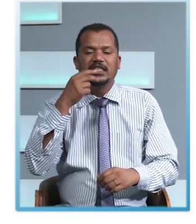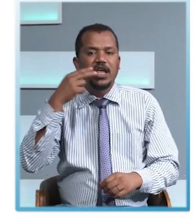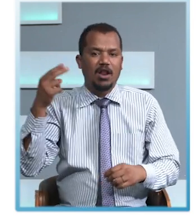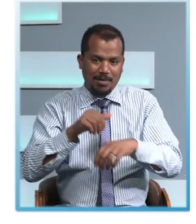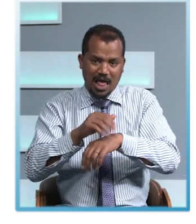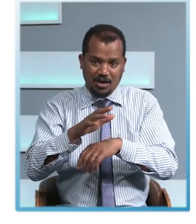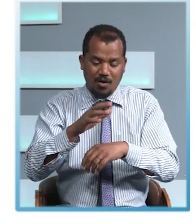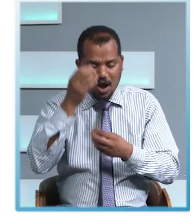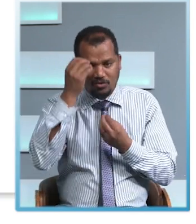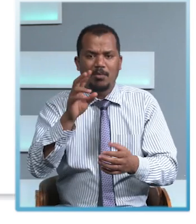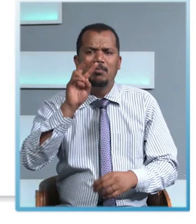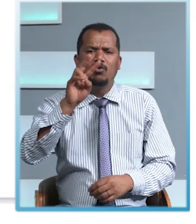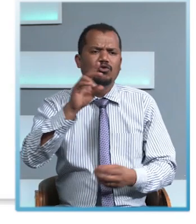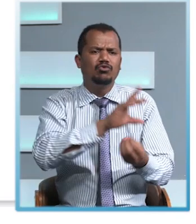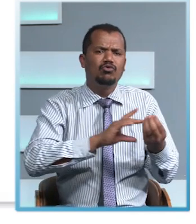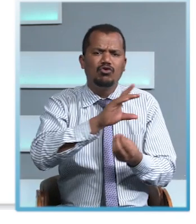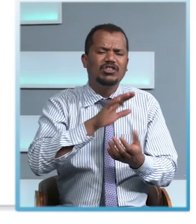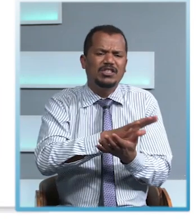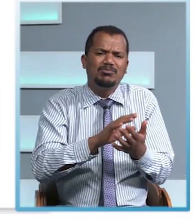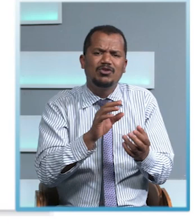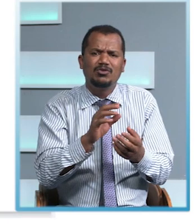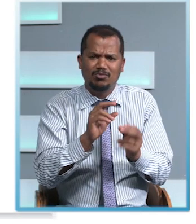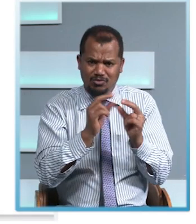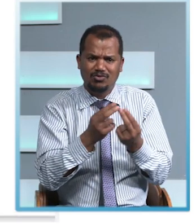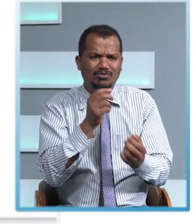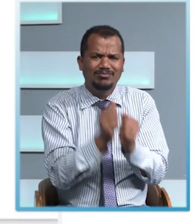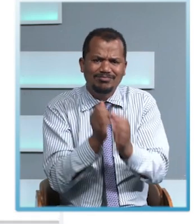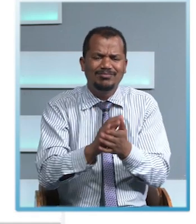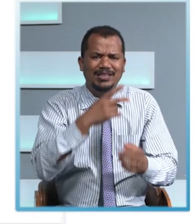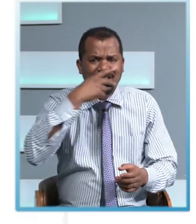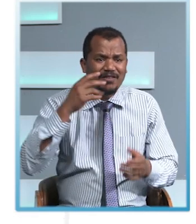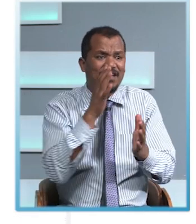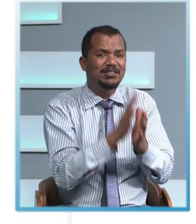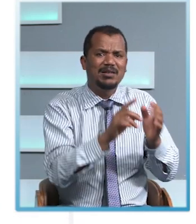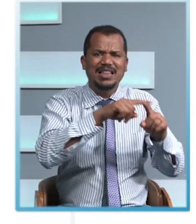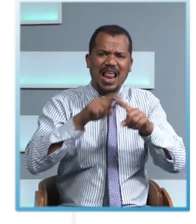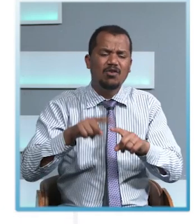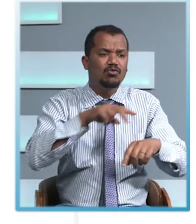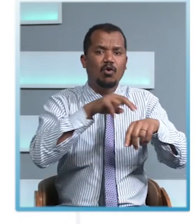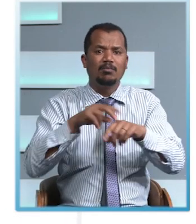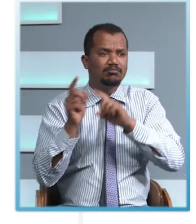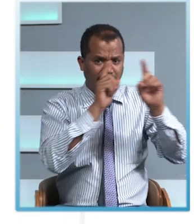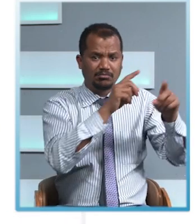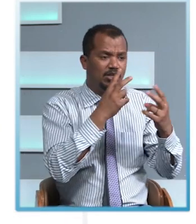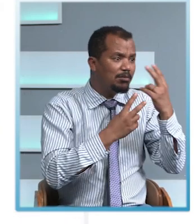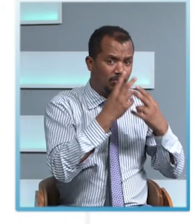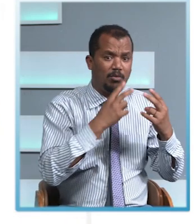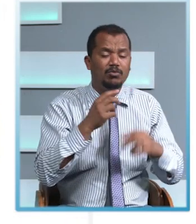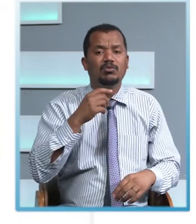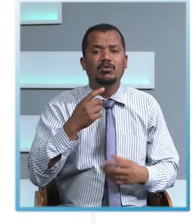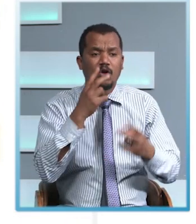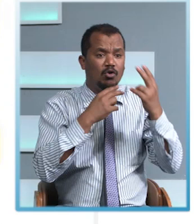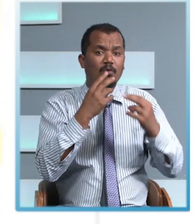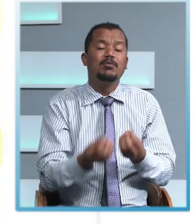ለኢዚያ በላከው መግለጫ አስታውቋል። በሁለቱ ክልሎች የሽብር ቡድኑ ውድመትና ዝርፊያ የፈጸመባቸውን የተለያዩ ተቋማት